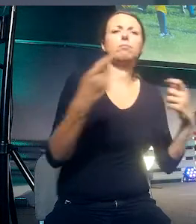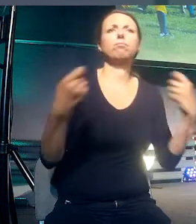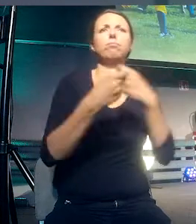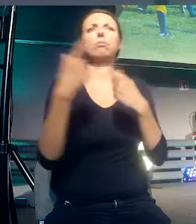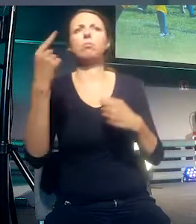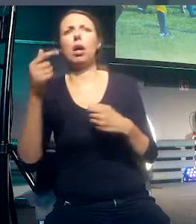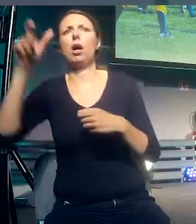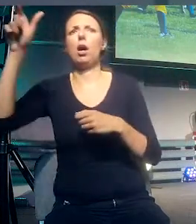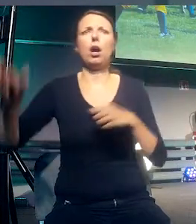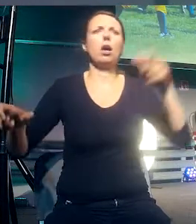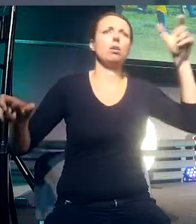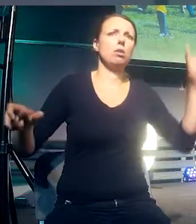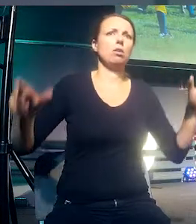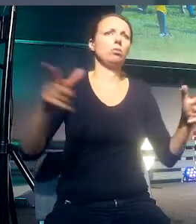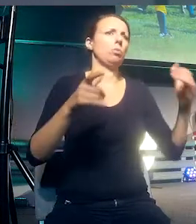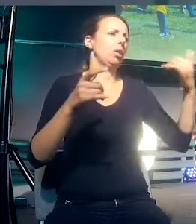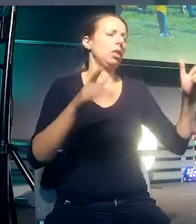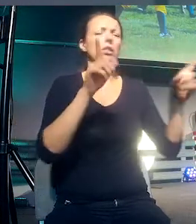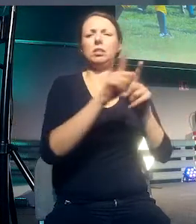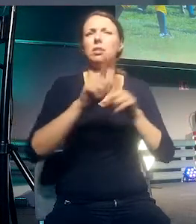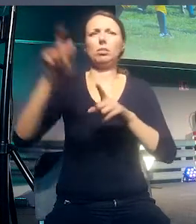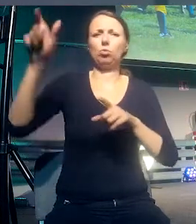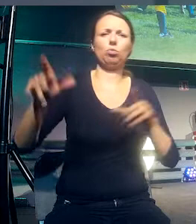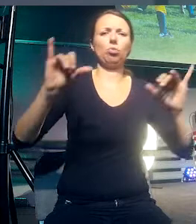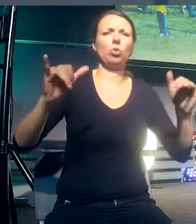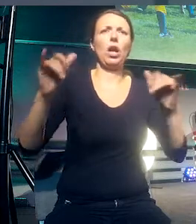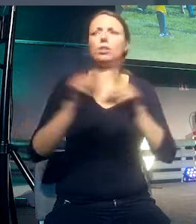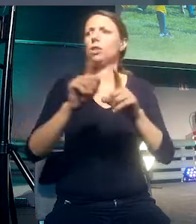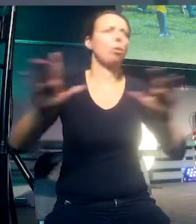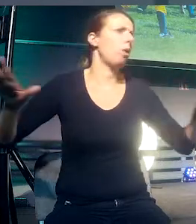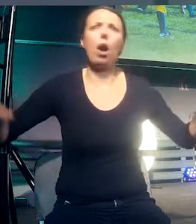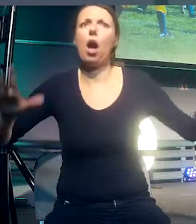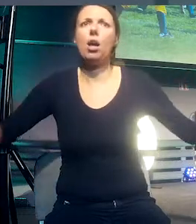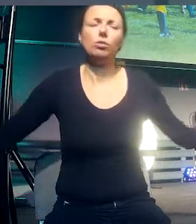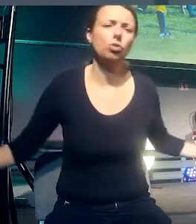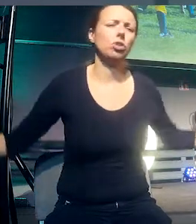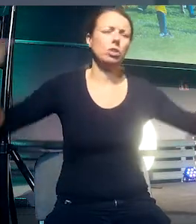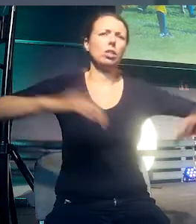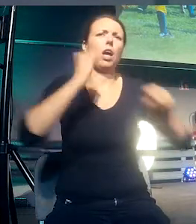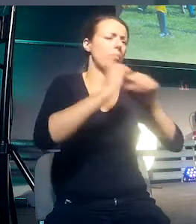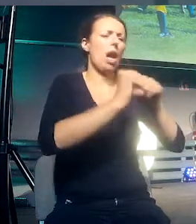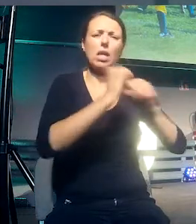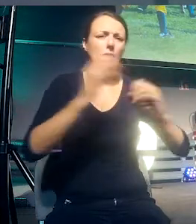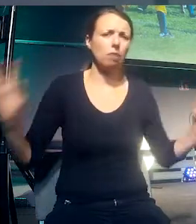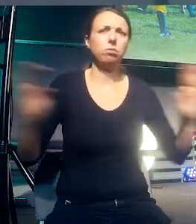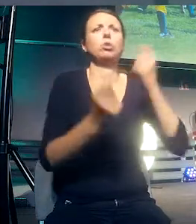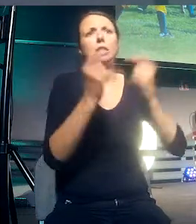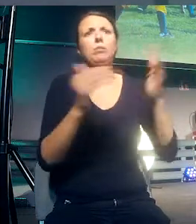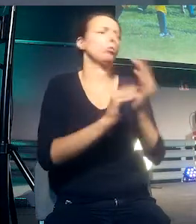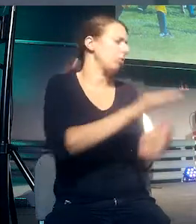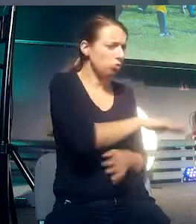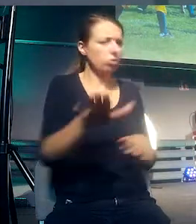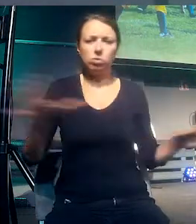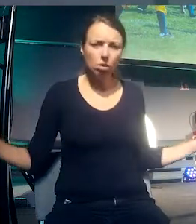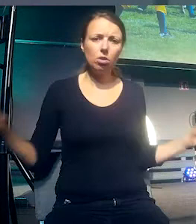czyli metodologii zwinnej, gdzie jakby wszystkie ręce na pokład, to się wydarzy w jednym momencie. To nagle się